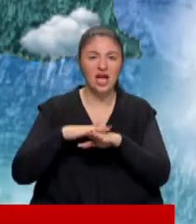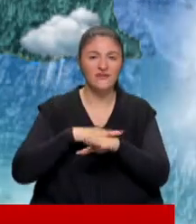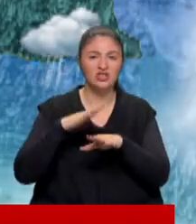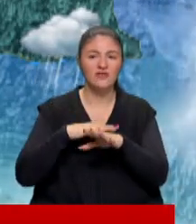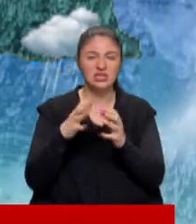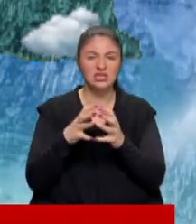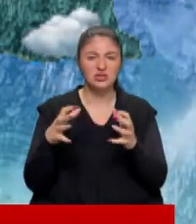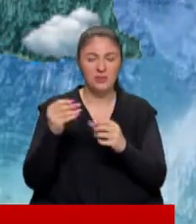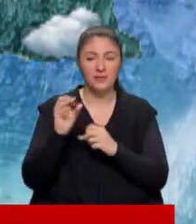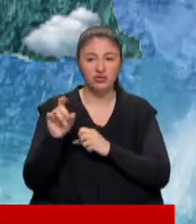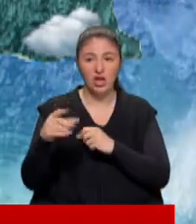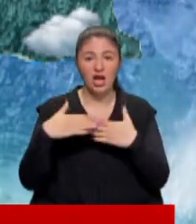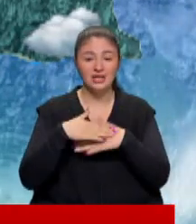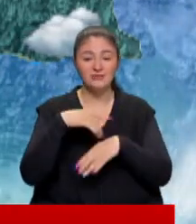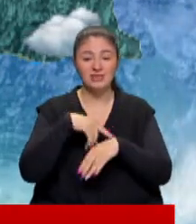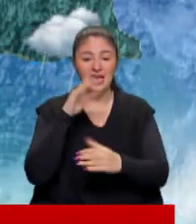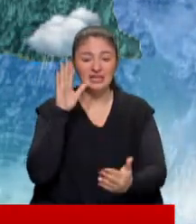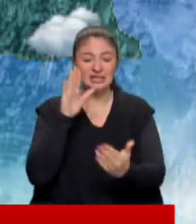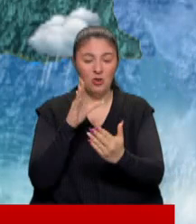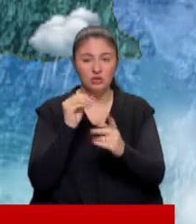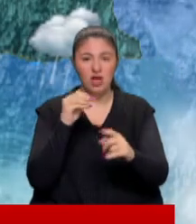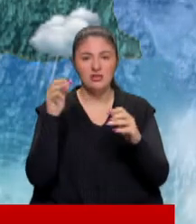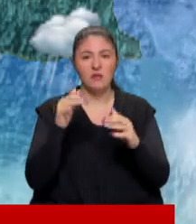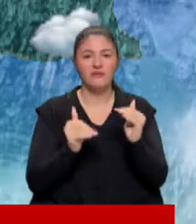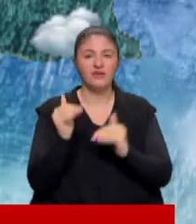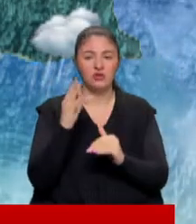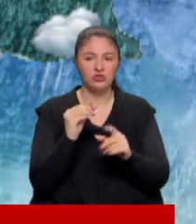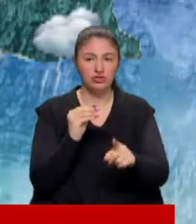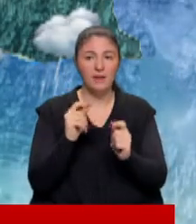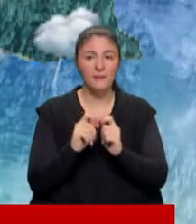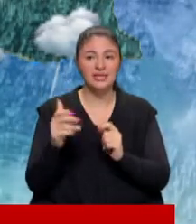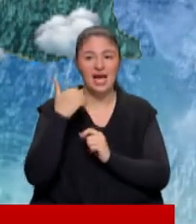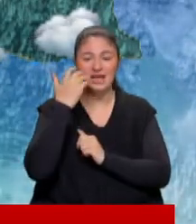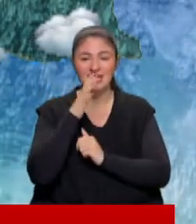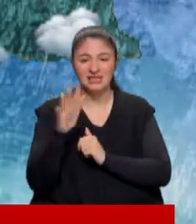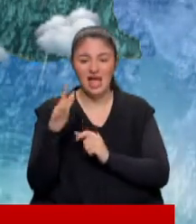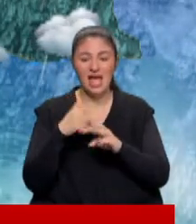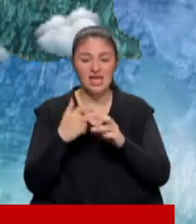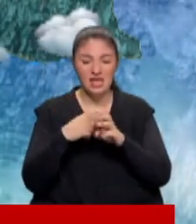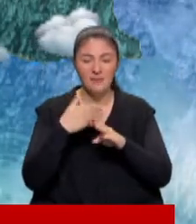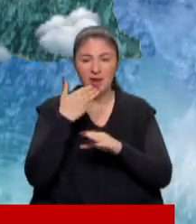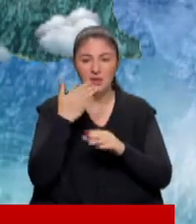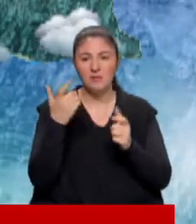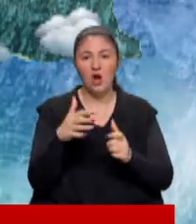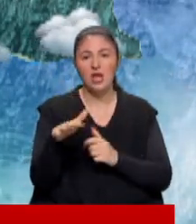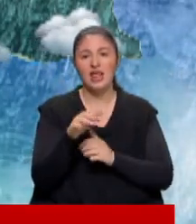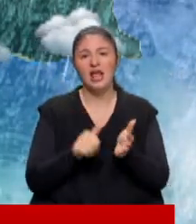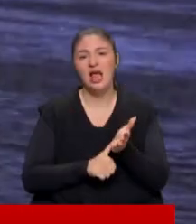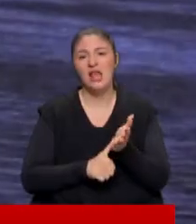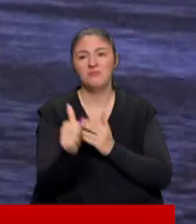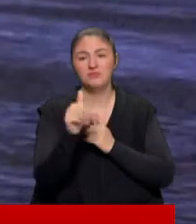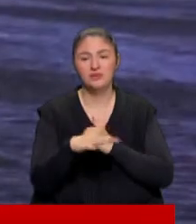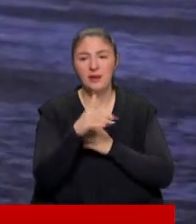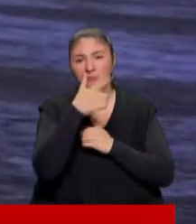yavaş yoğunlaşacak. Akşam saatleri yaklaştıkça yağmur artacak. Batı Akdeniz'le Ege ve Marmara bölgelerinin